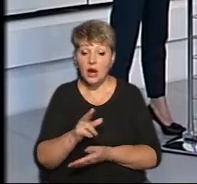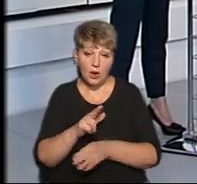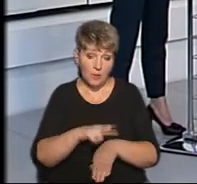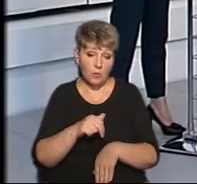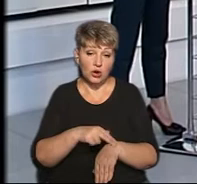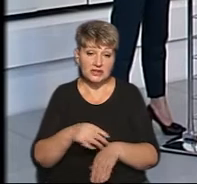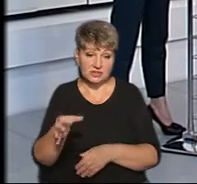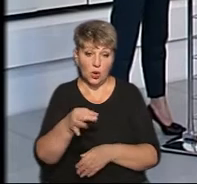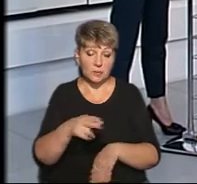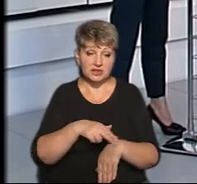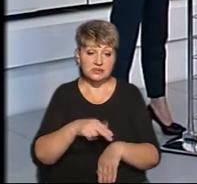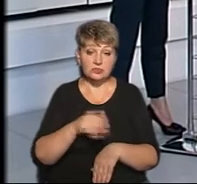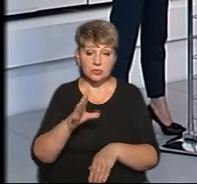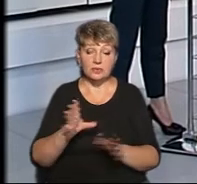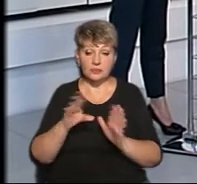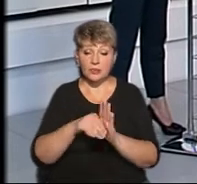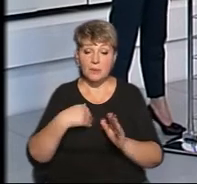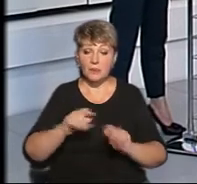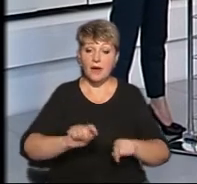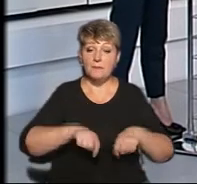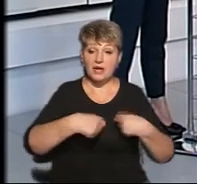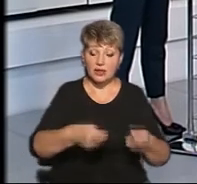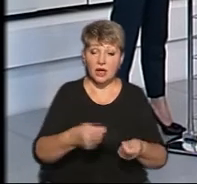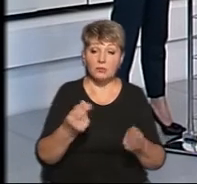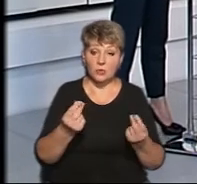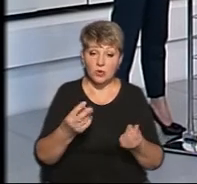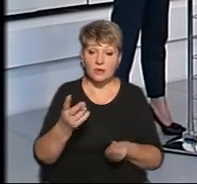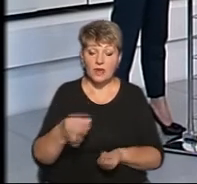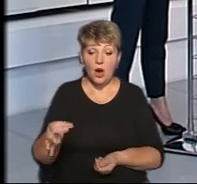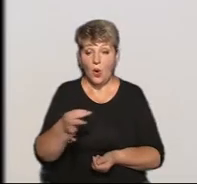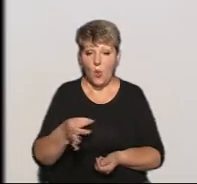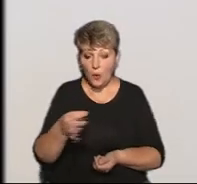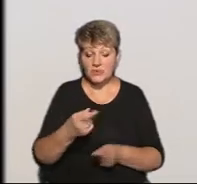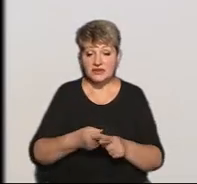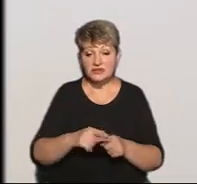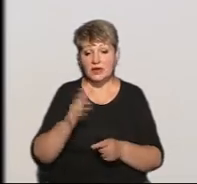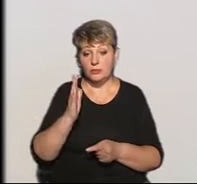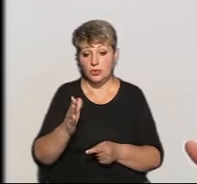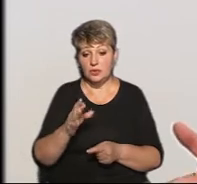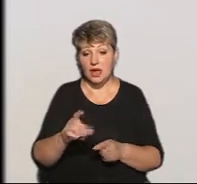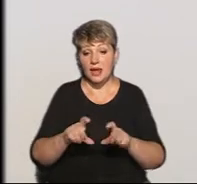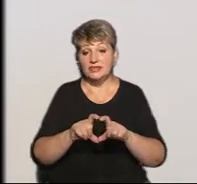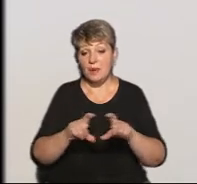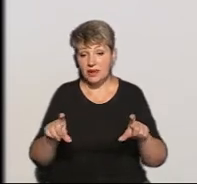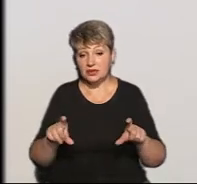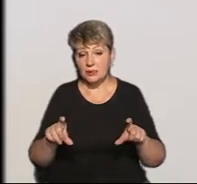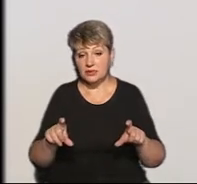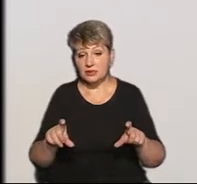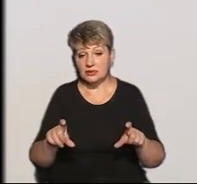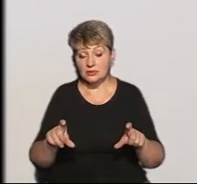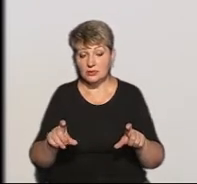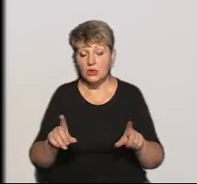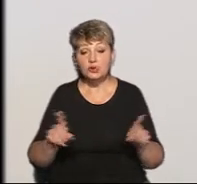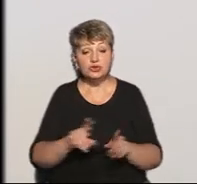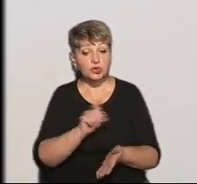Поліція, обласна поліція. Тобто ми передаємо кошти на область. От це буде в рамках департаменту, як він зараз називається, департаменту поліції.